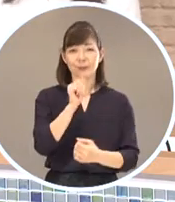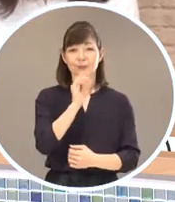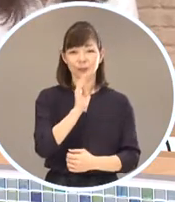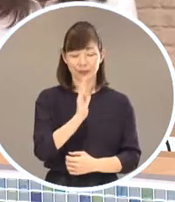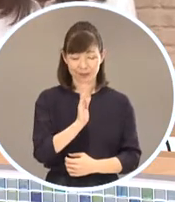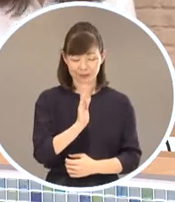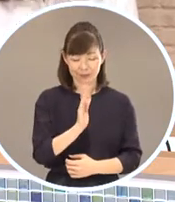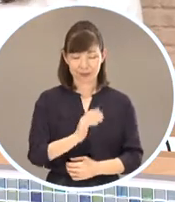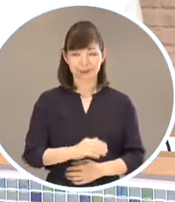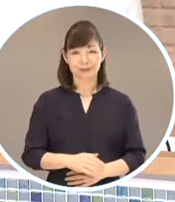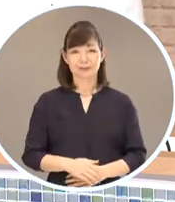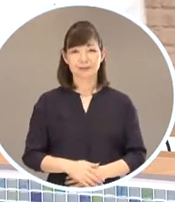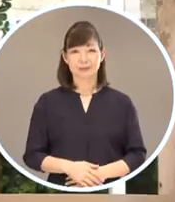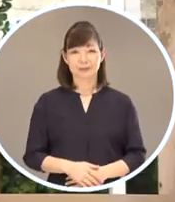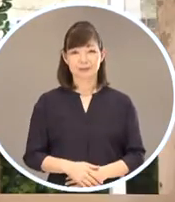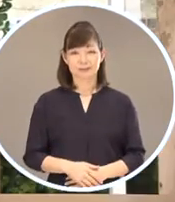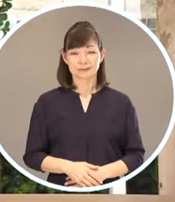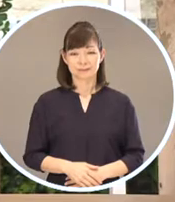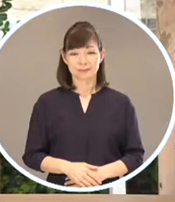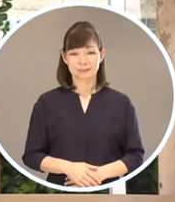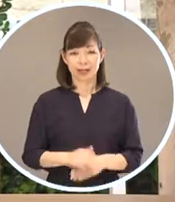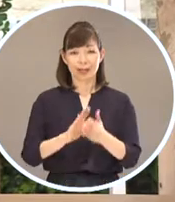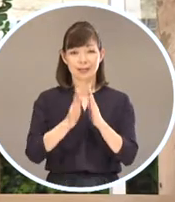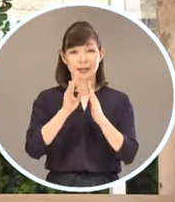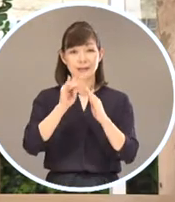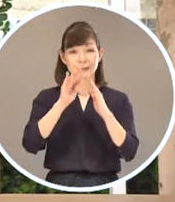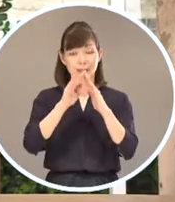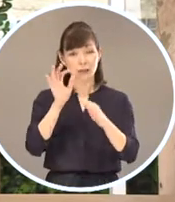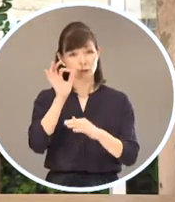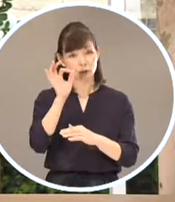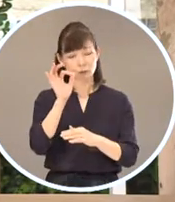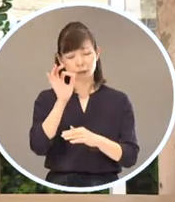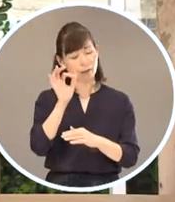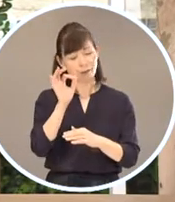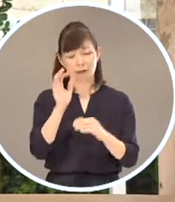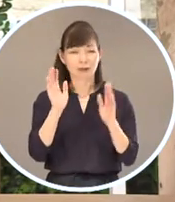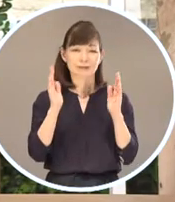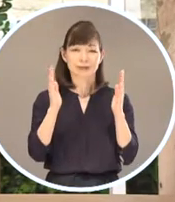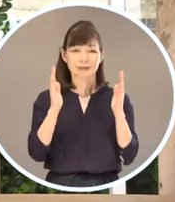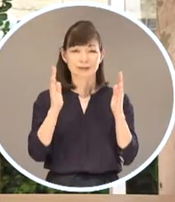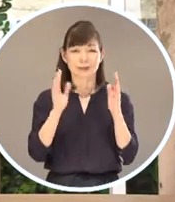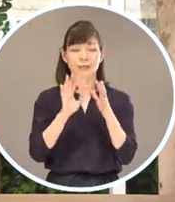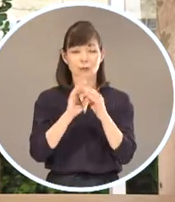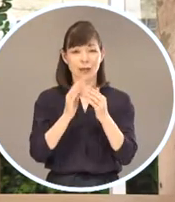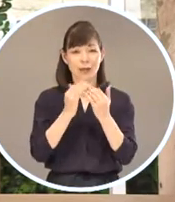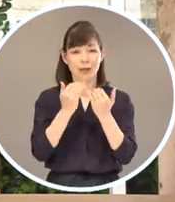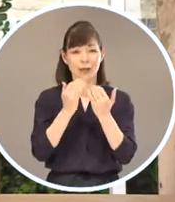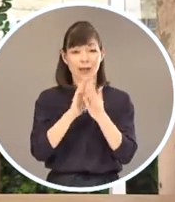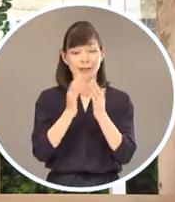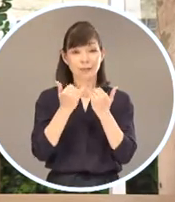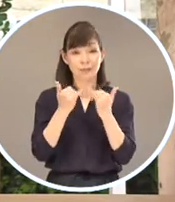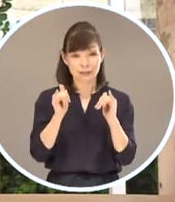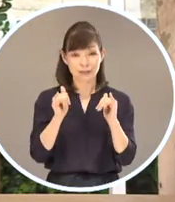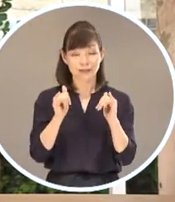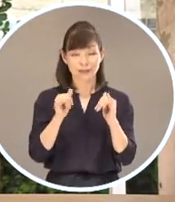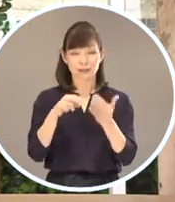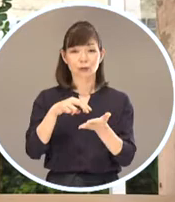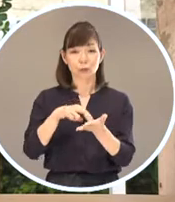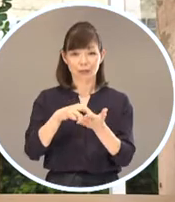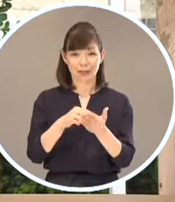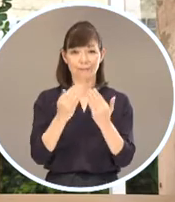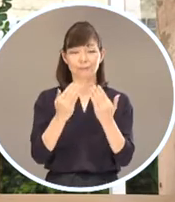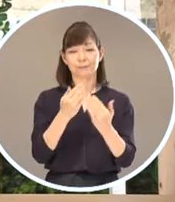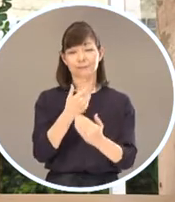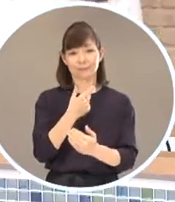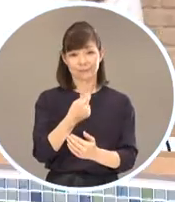願いします。 よろしくお願いします。 なかなかね、県議会について触れる機会がないので、県民目線でね、今日は県議会を学ばせていただこうと思ってます